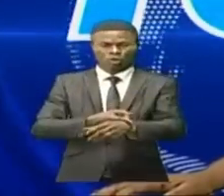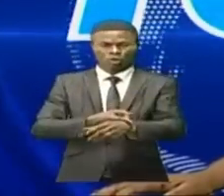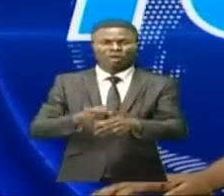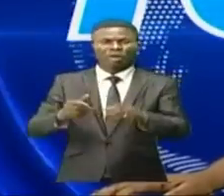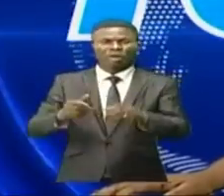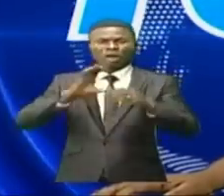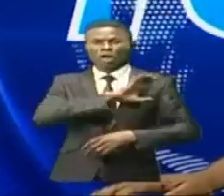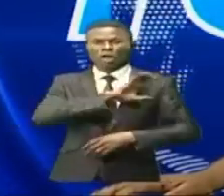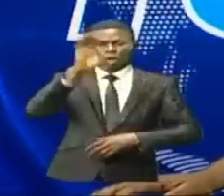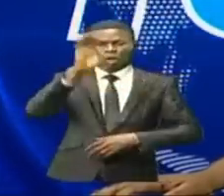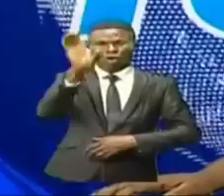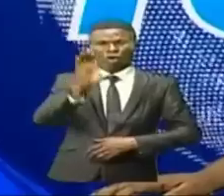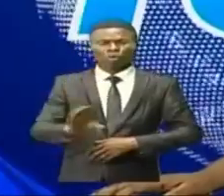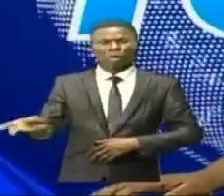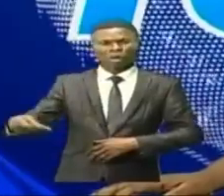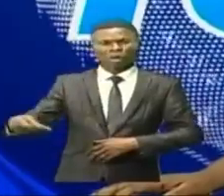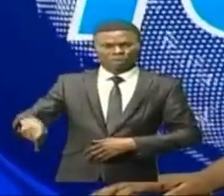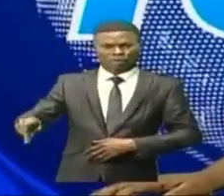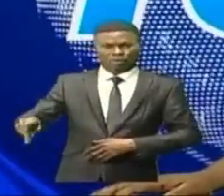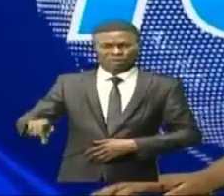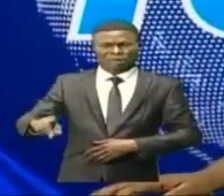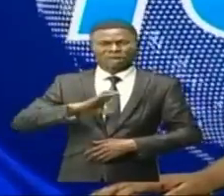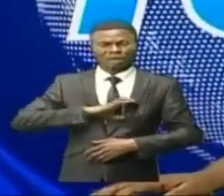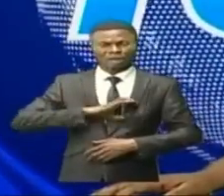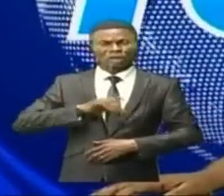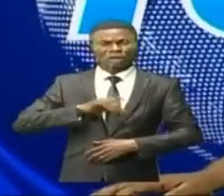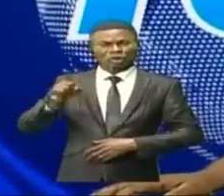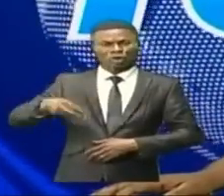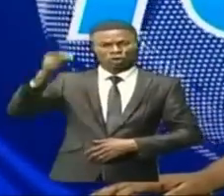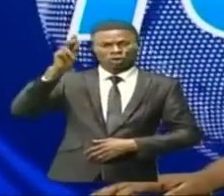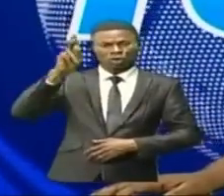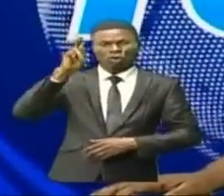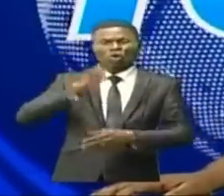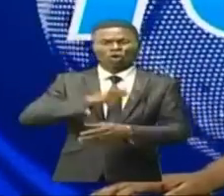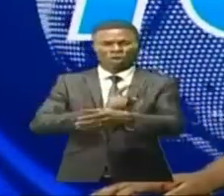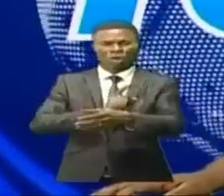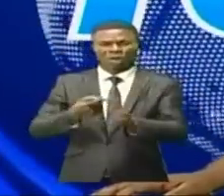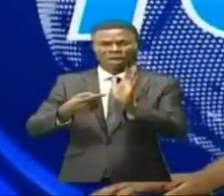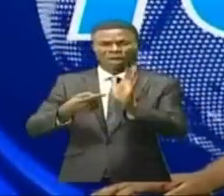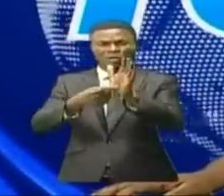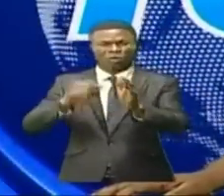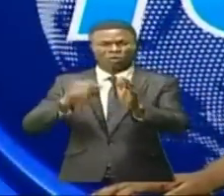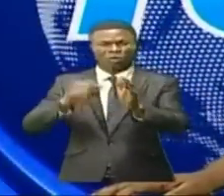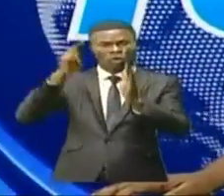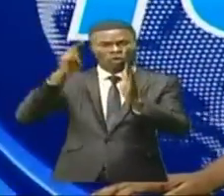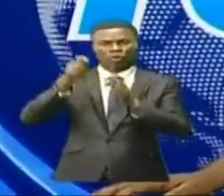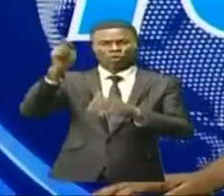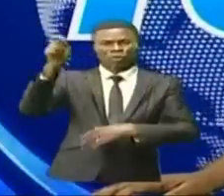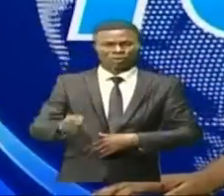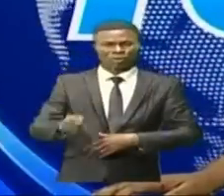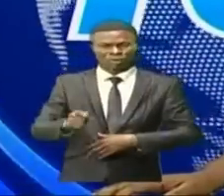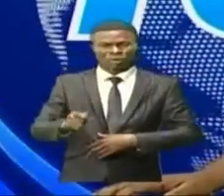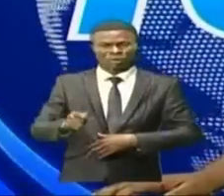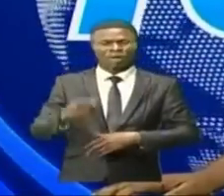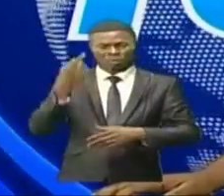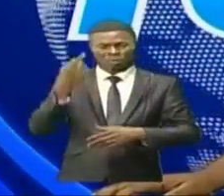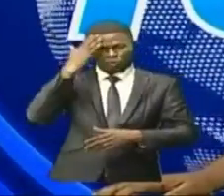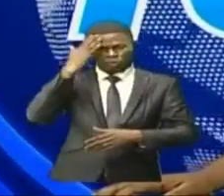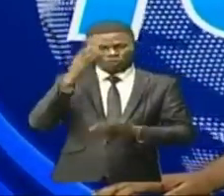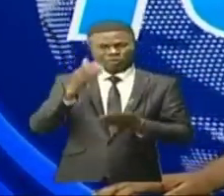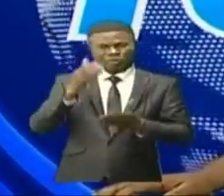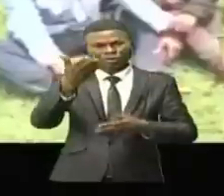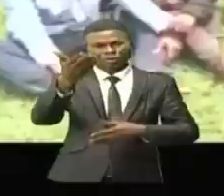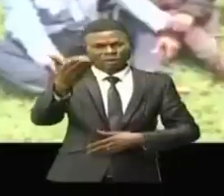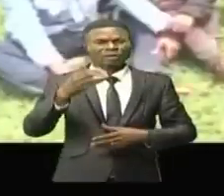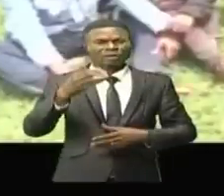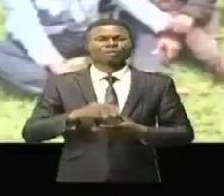commissaires provinciaux de la province du Nord Kivu les a présentés au gouverneur militaire Constant Ndima. Images et commentaires. Il